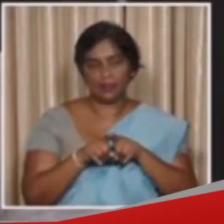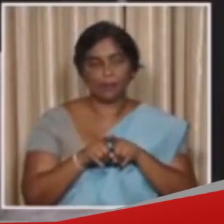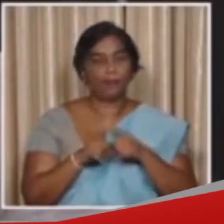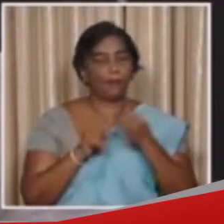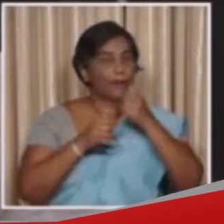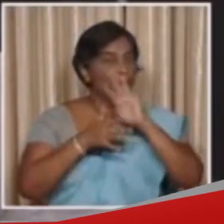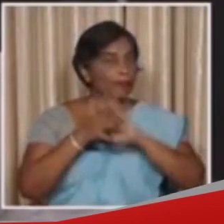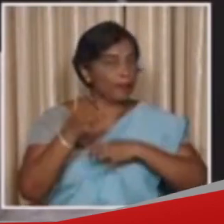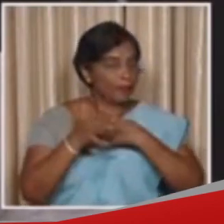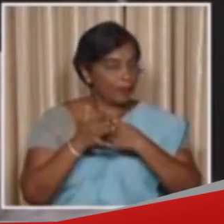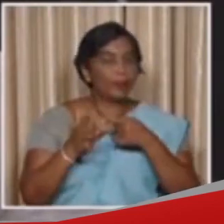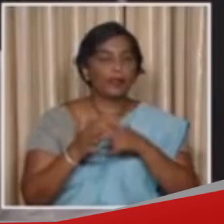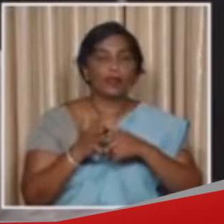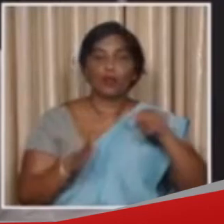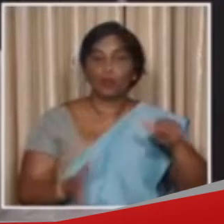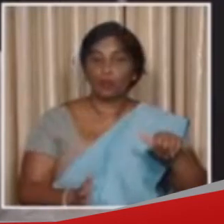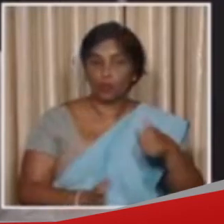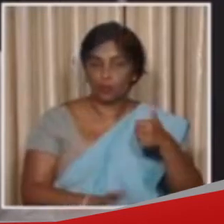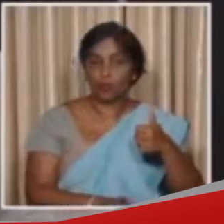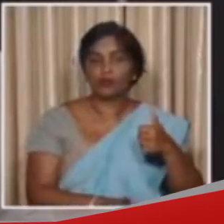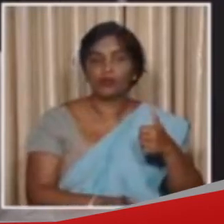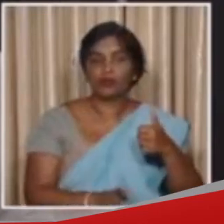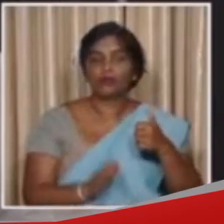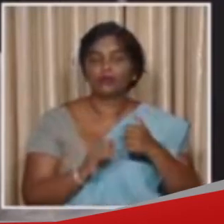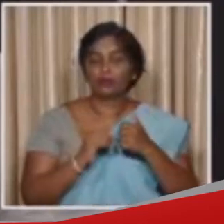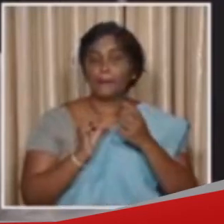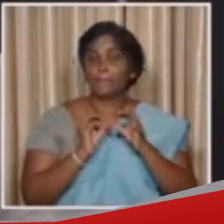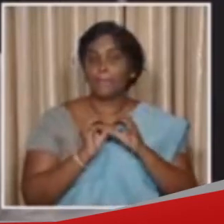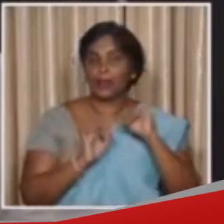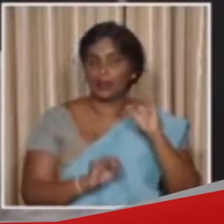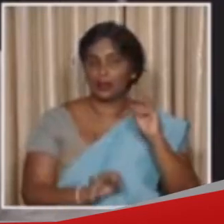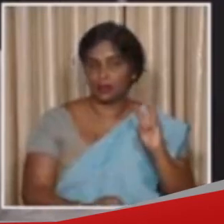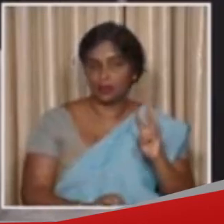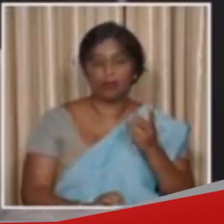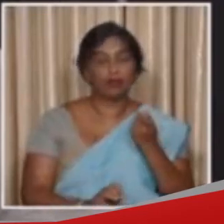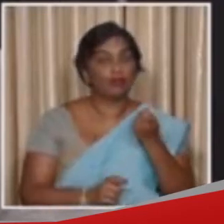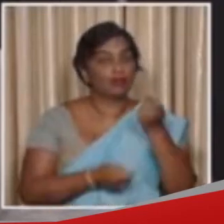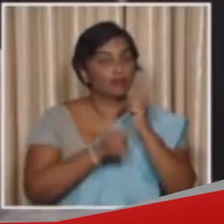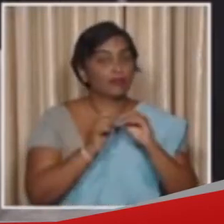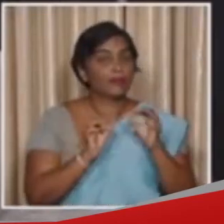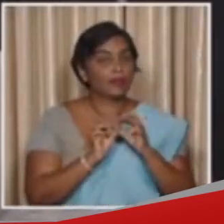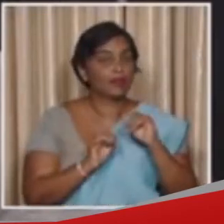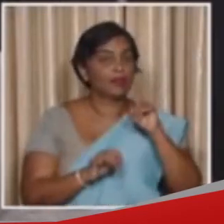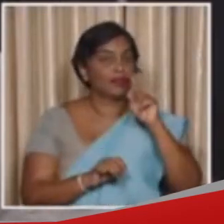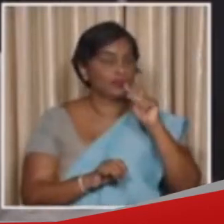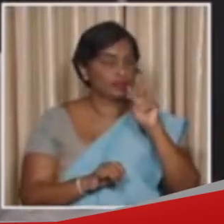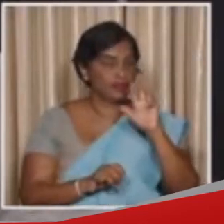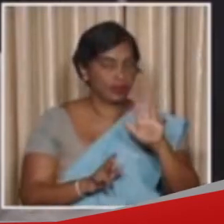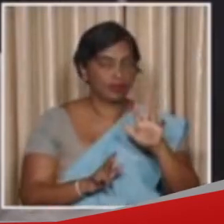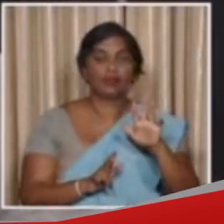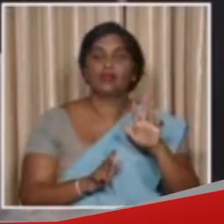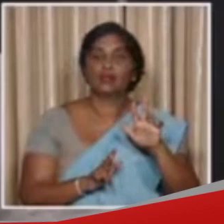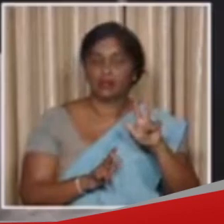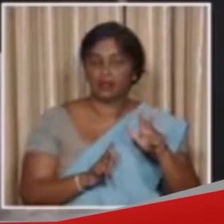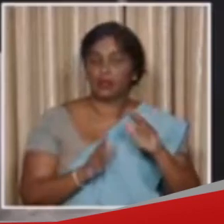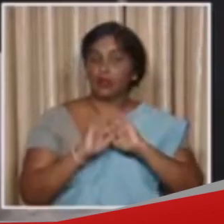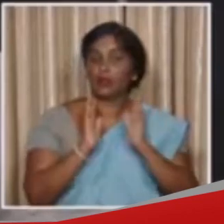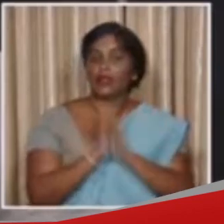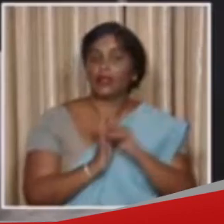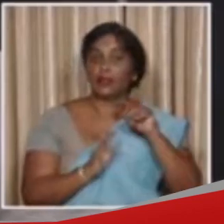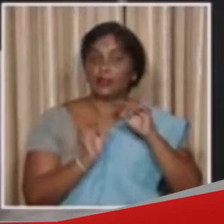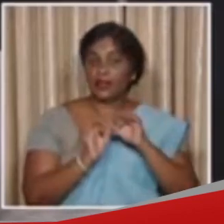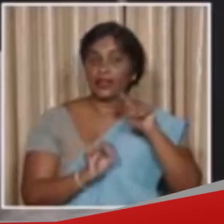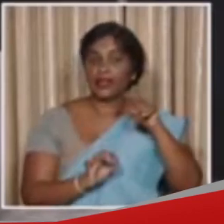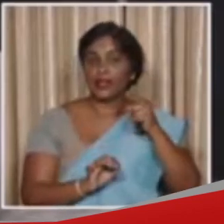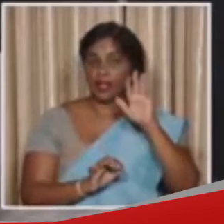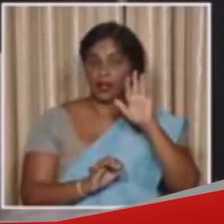तिविच्चगान पुनरावर्तन बिलियन हटतुनाई प्राग्दन बिलियन विषयट एकत्व बिलियन अणुएकाय एके मे वेनकोट